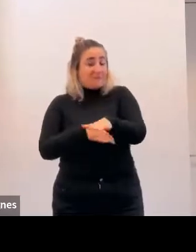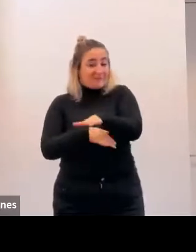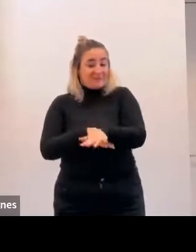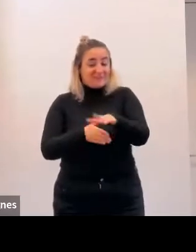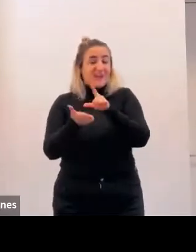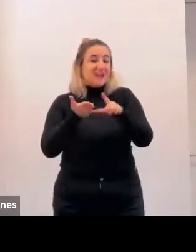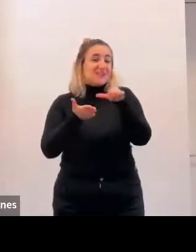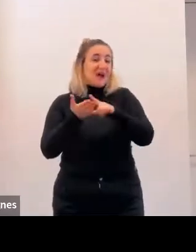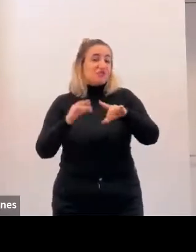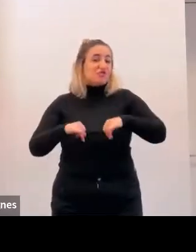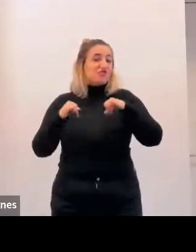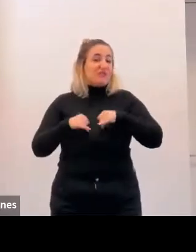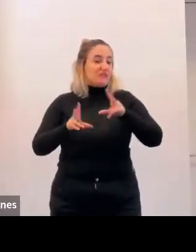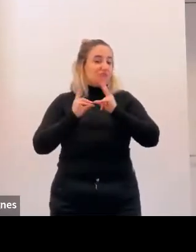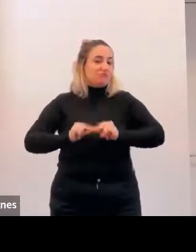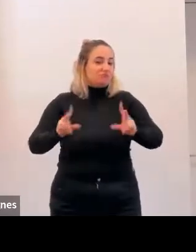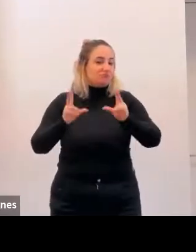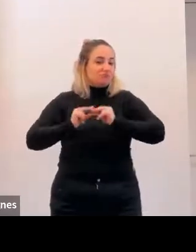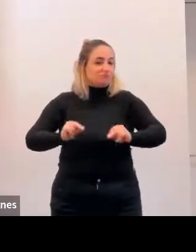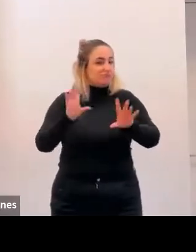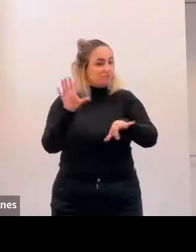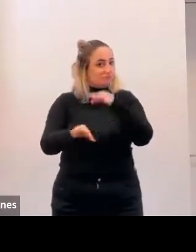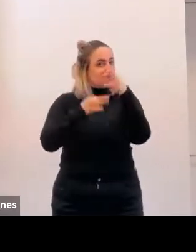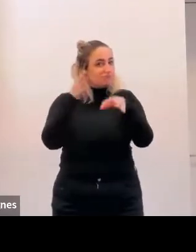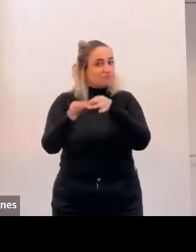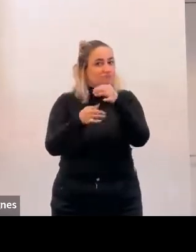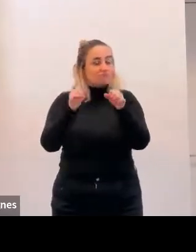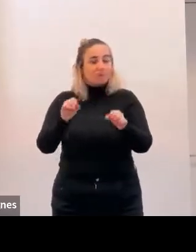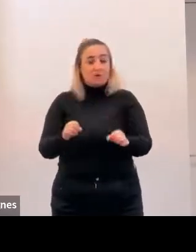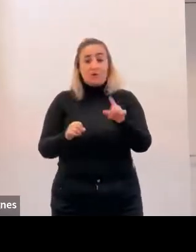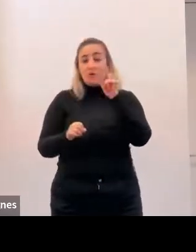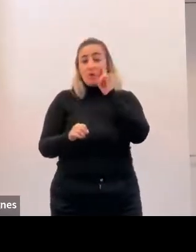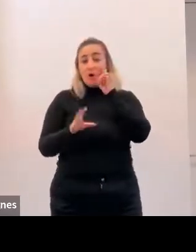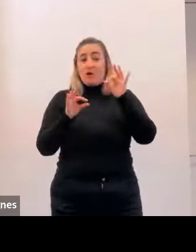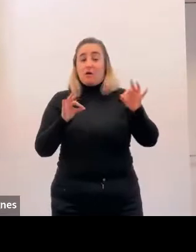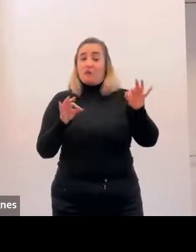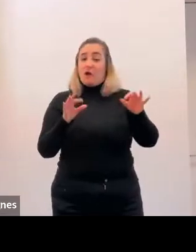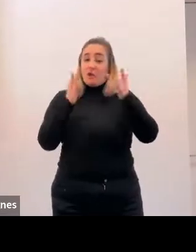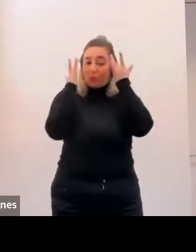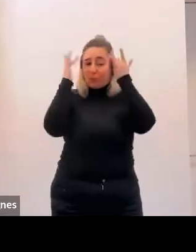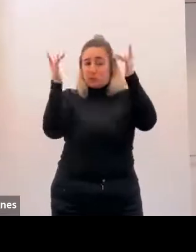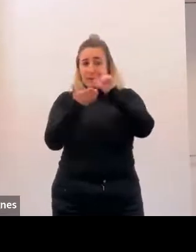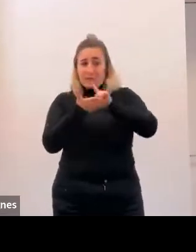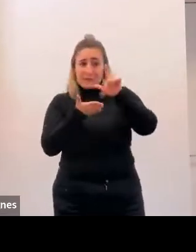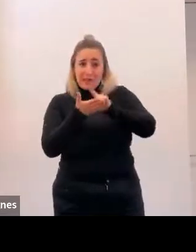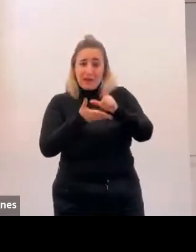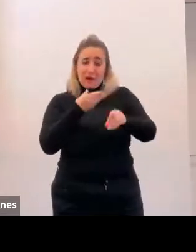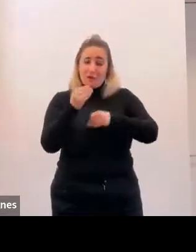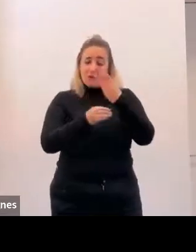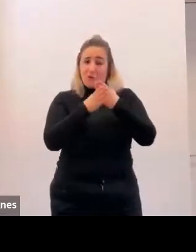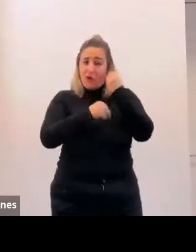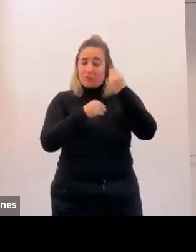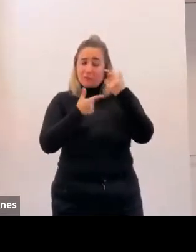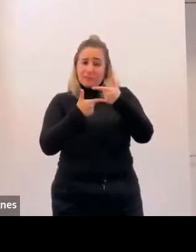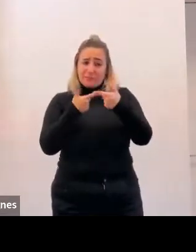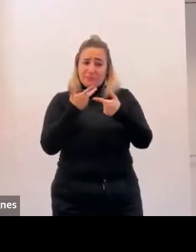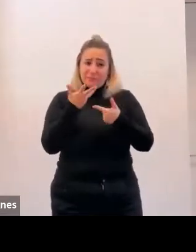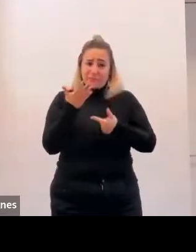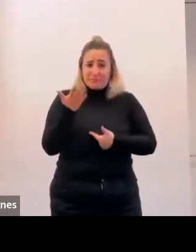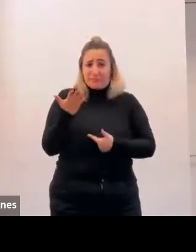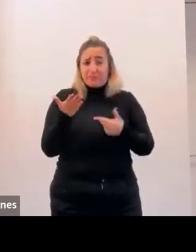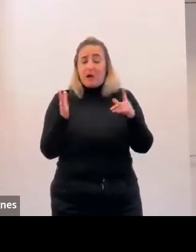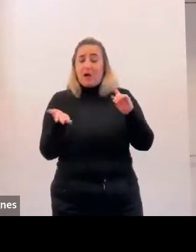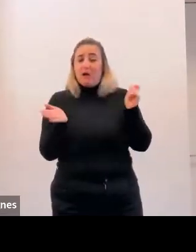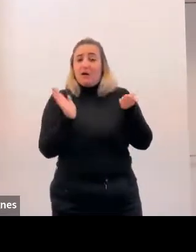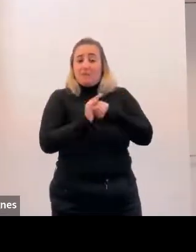on sait que les compétences de lecteur, comme la culture littéraire, comme d'ailleurs tous les autres apprentissages, se construisent depuis